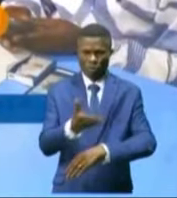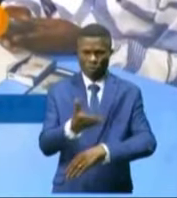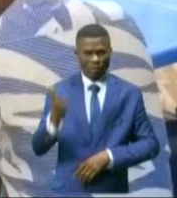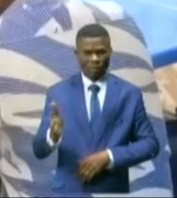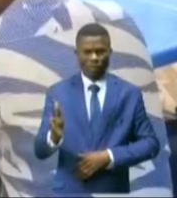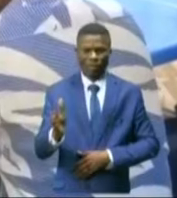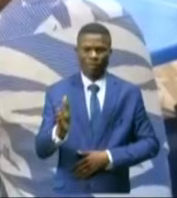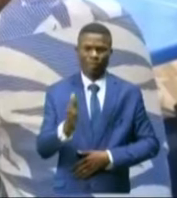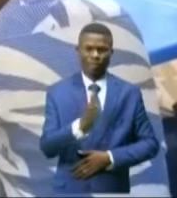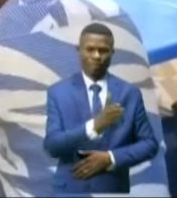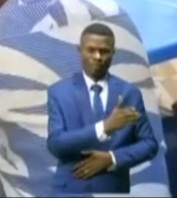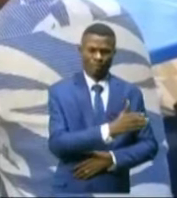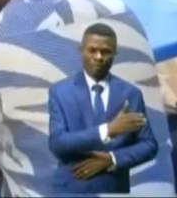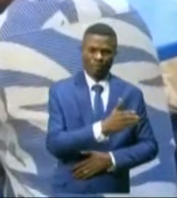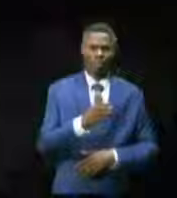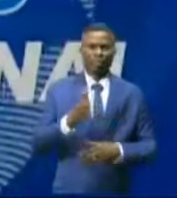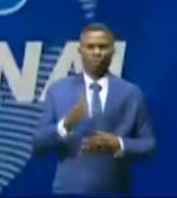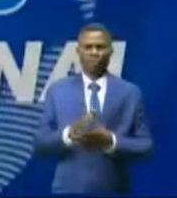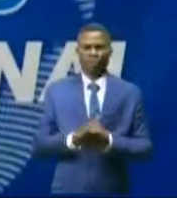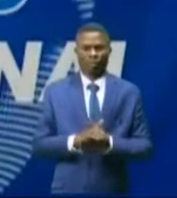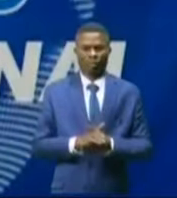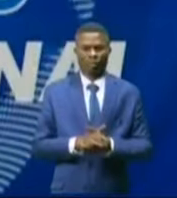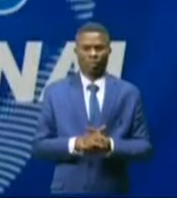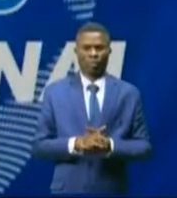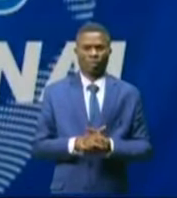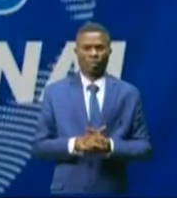secondaire soient réhabilités.